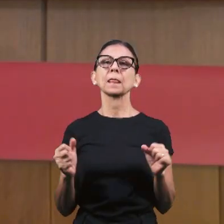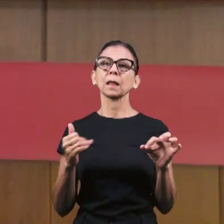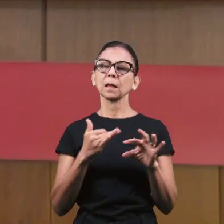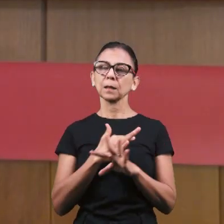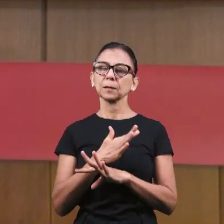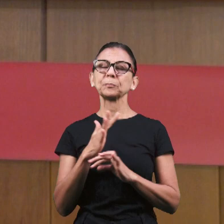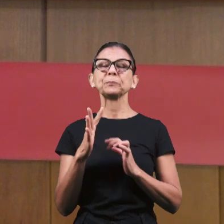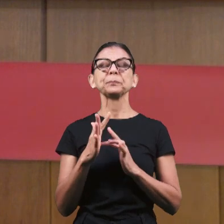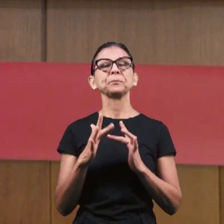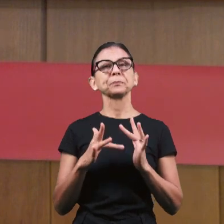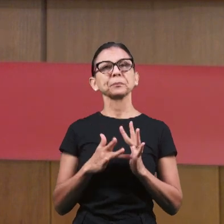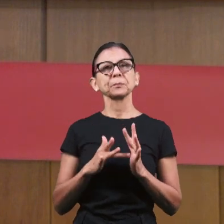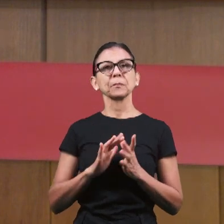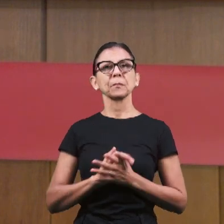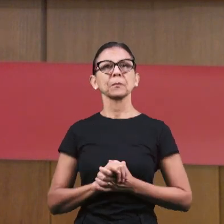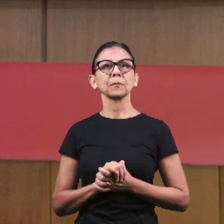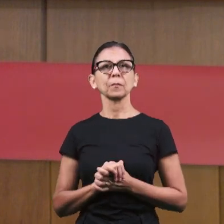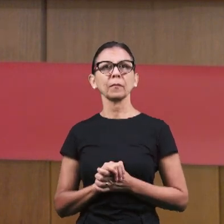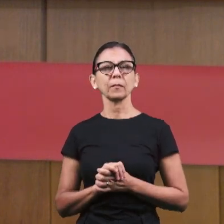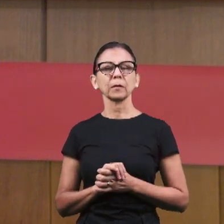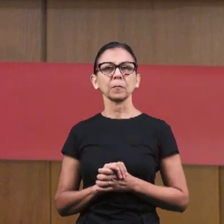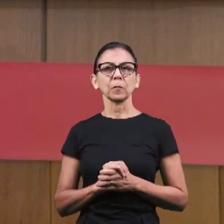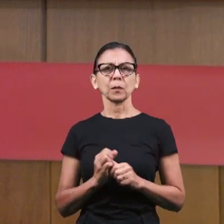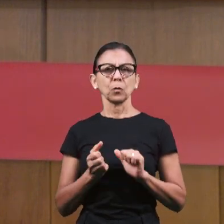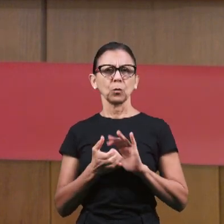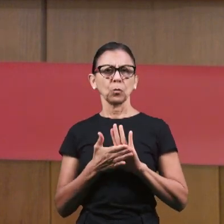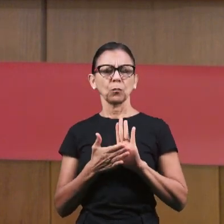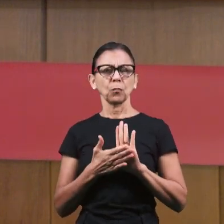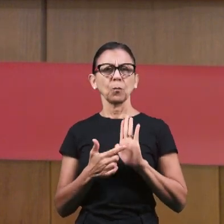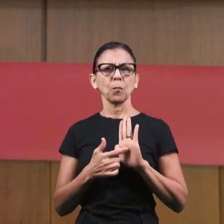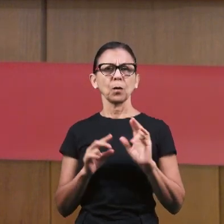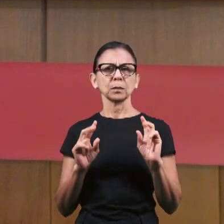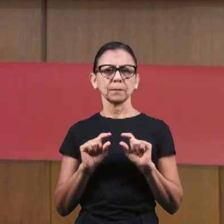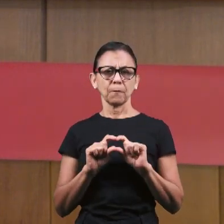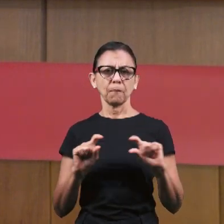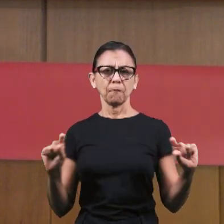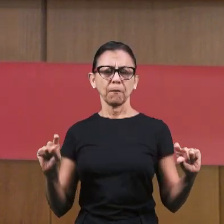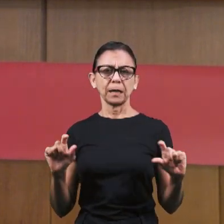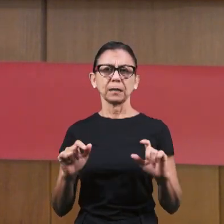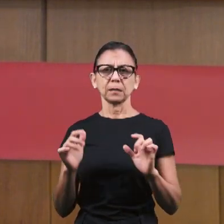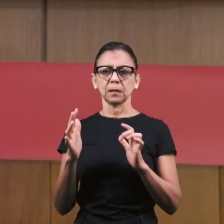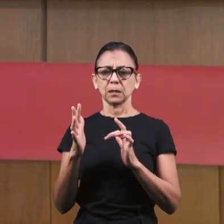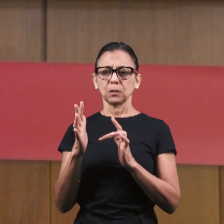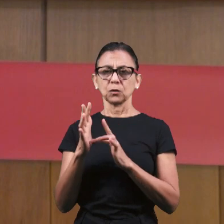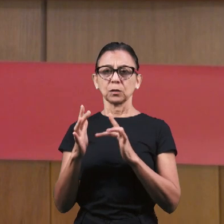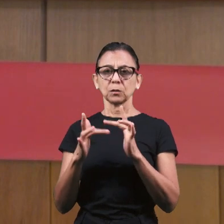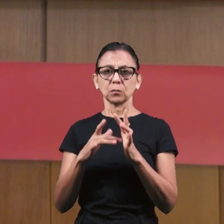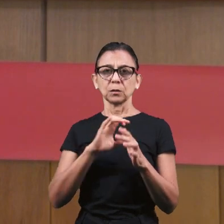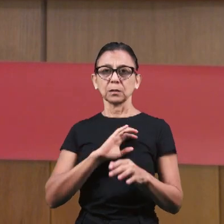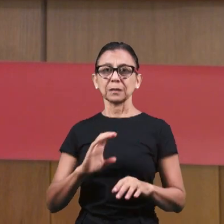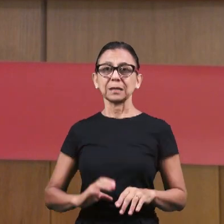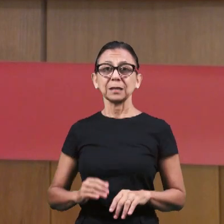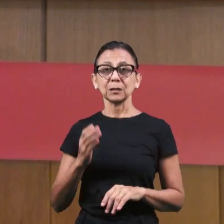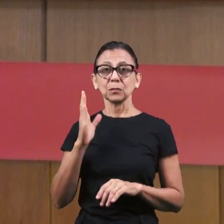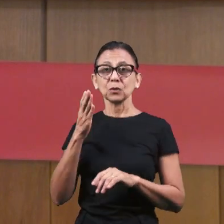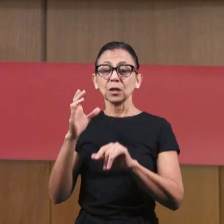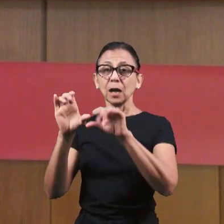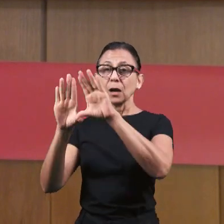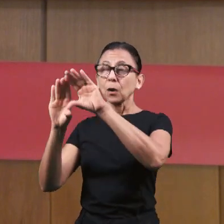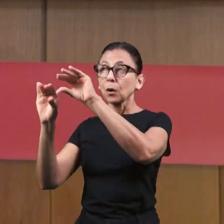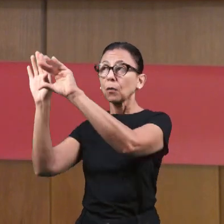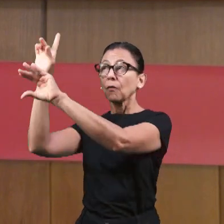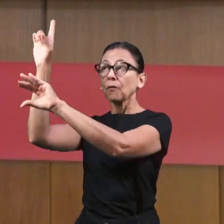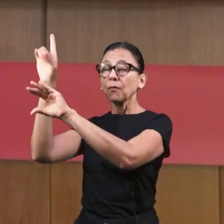Gloire à Jésus. Cette expression de la louange, Jésus-Christ vient déjà, ne pêche plus.